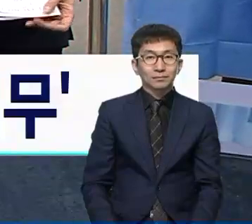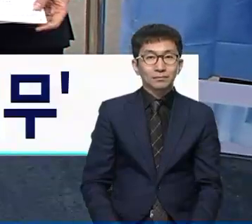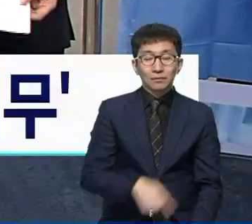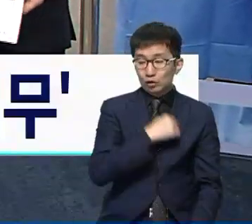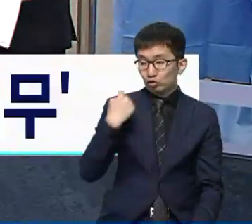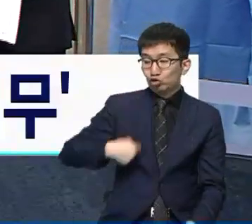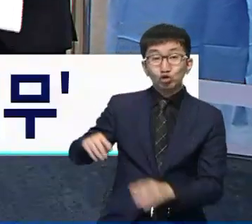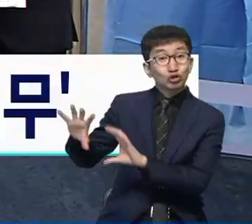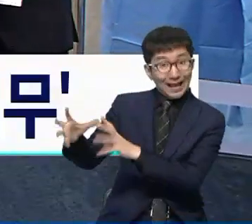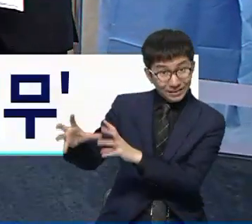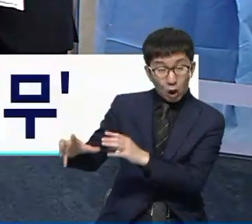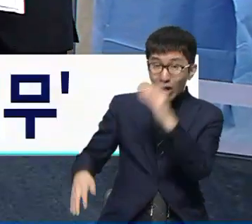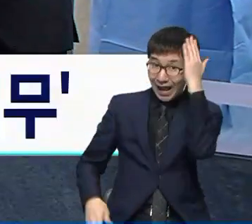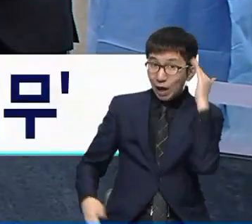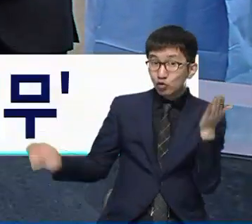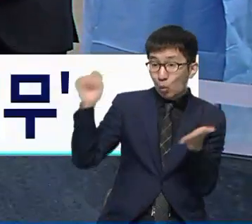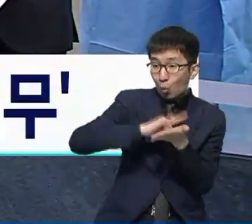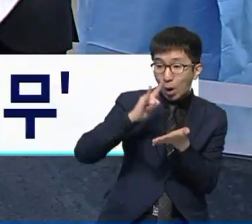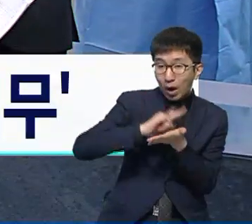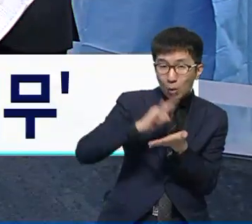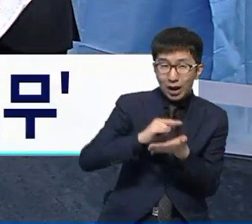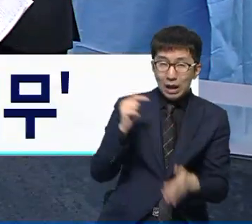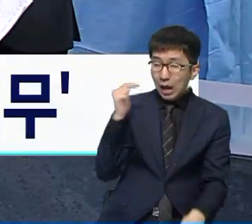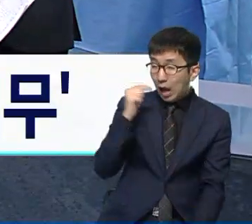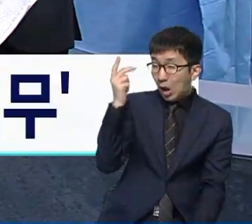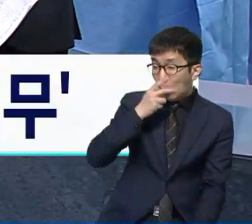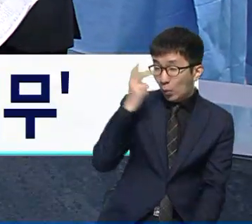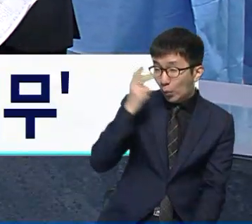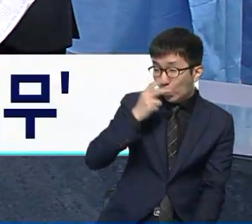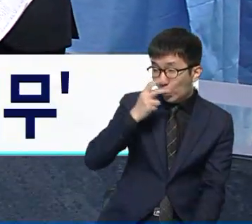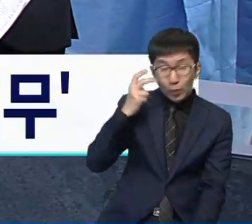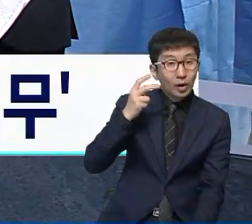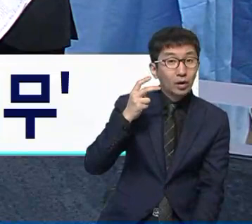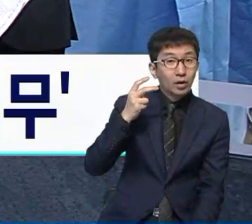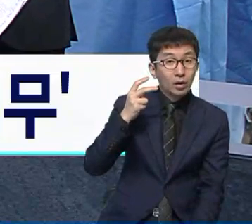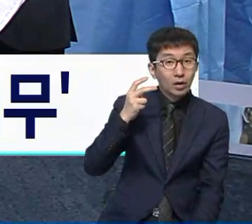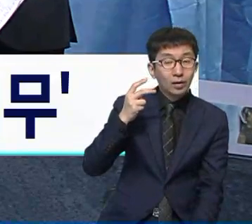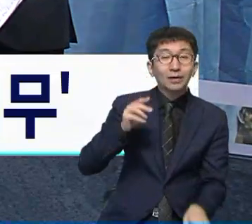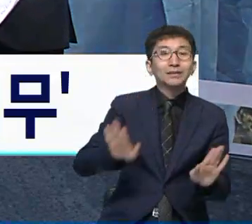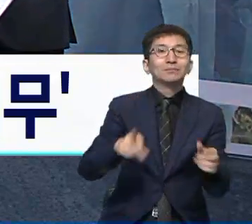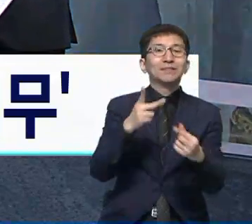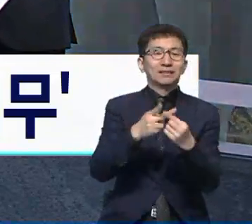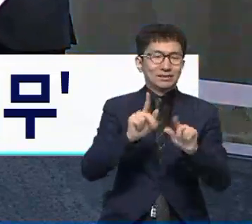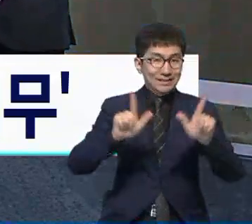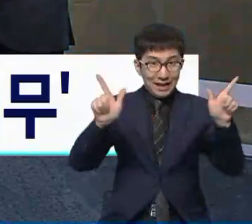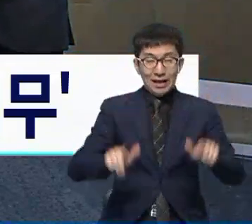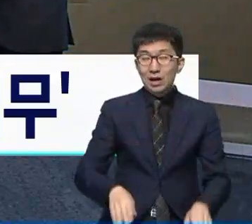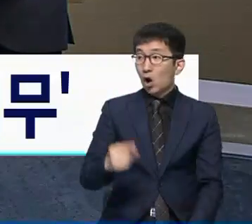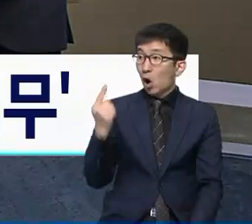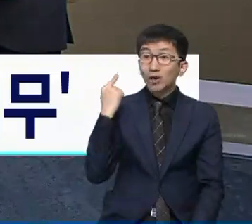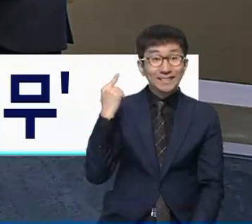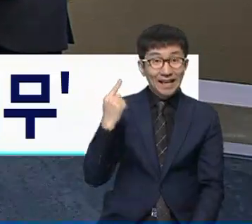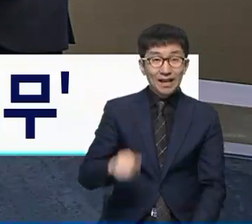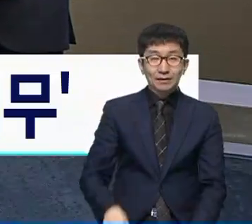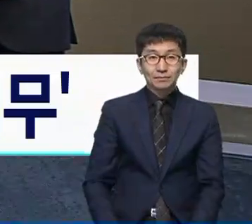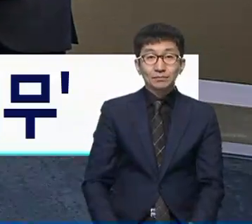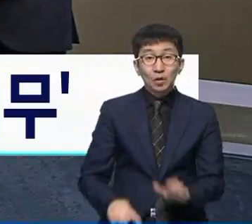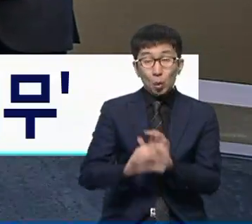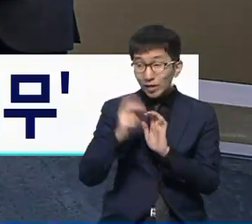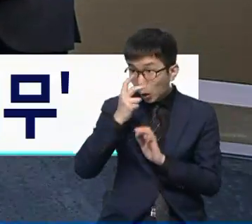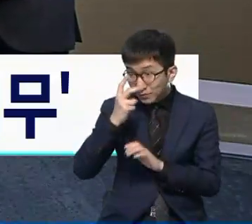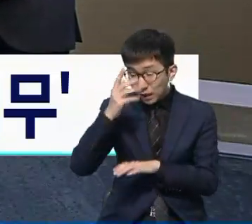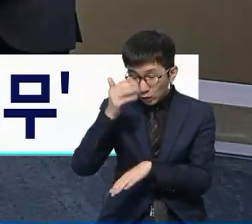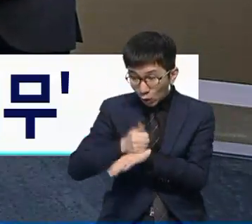다음 소식입니다. 중국에서 오는 사람들을 상대로 엄격한 방역 정책을 시행한 지 둘째 날인 어제 코로나 검사